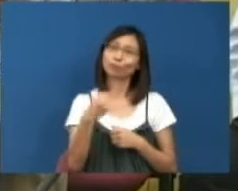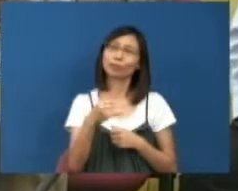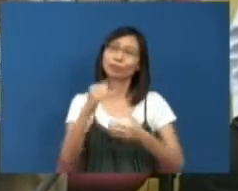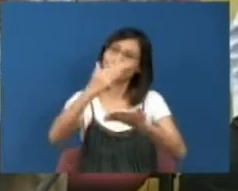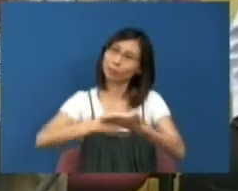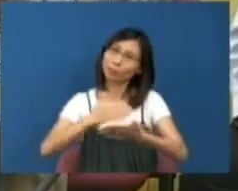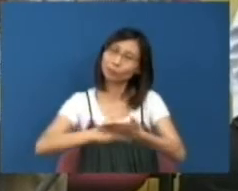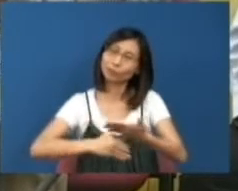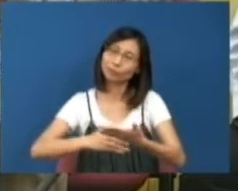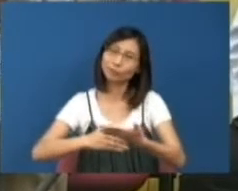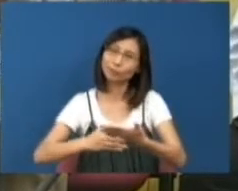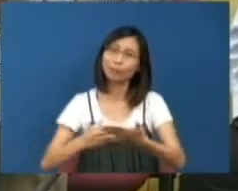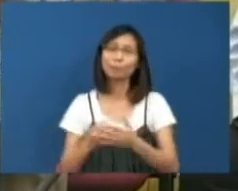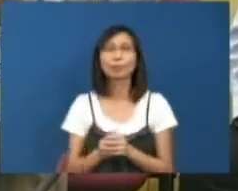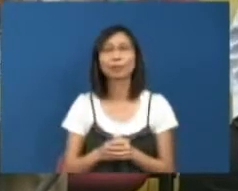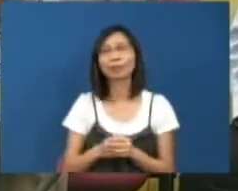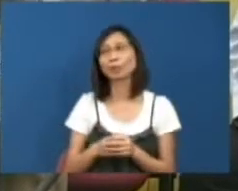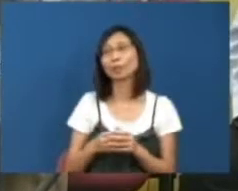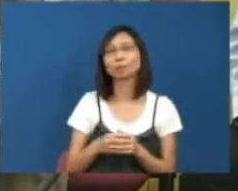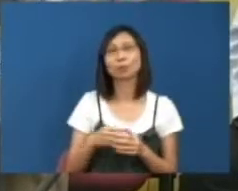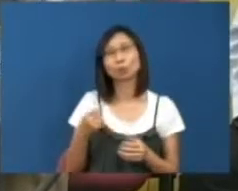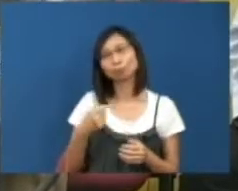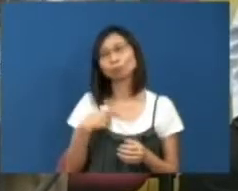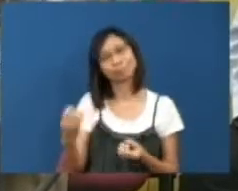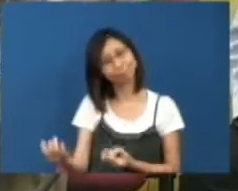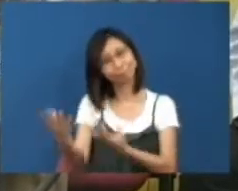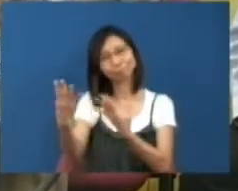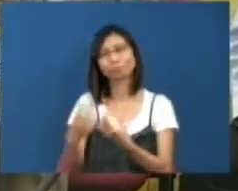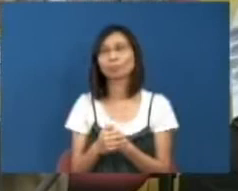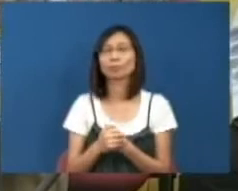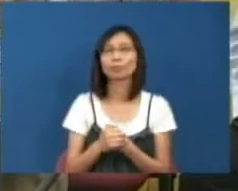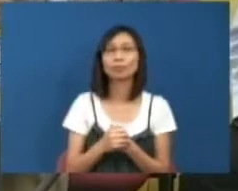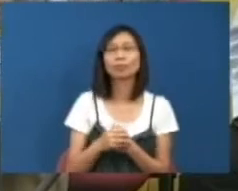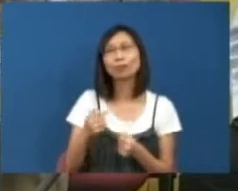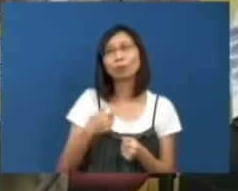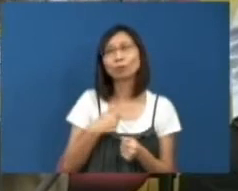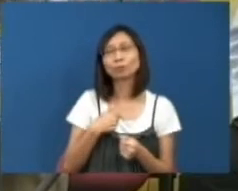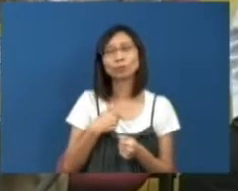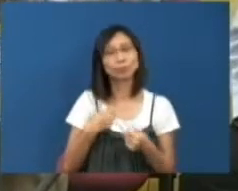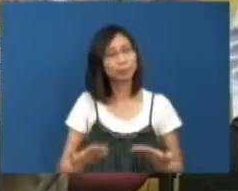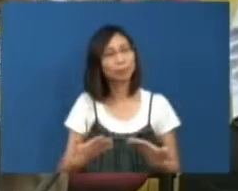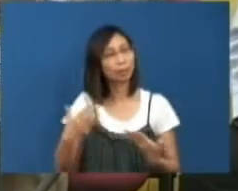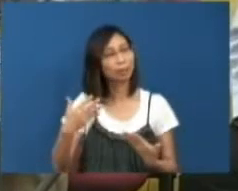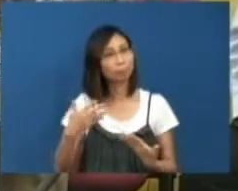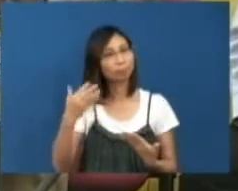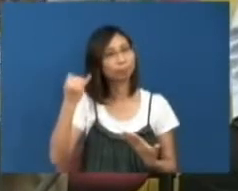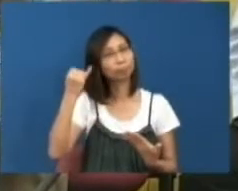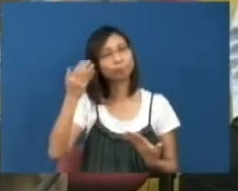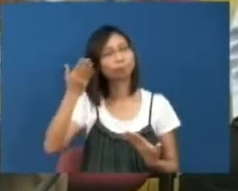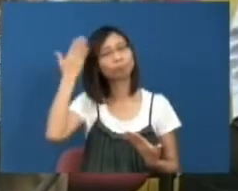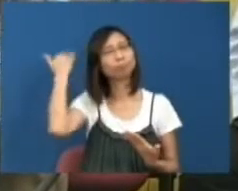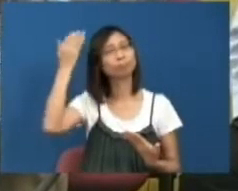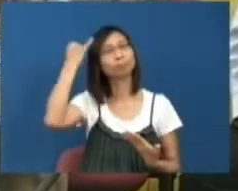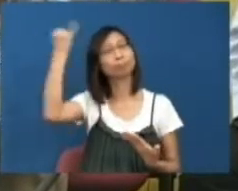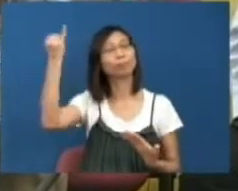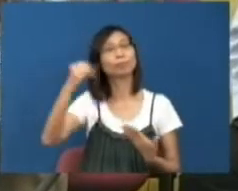低呢個碳排放嘅目標啦、 不過都好同意噶 ，Doctor， 因為點解咧？你如果呢一刻我哋當下唔諗咧，即係我哋用仍然係 stick to